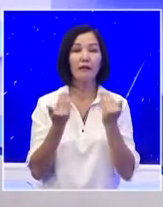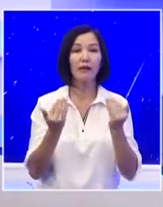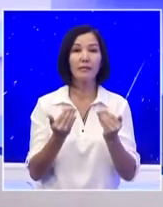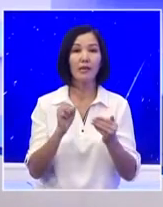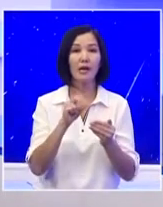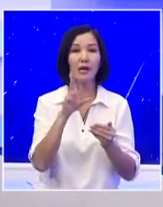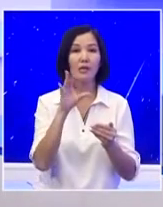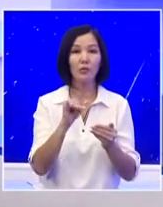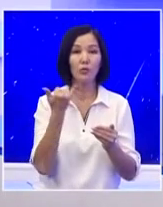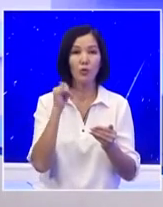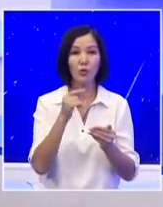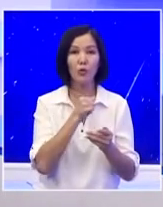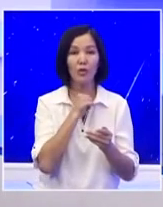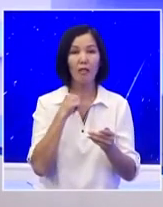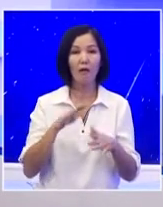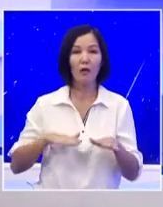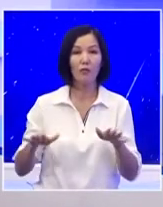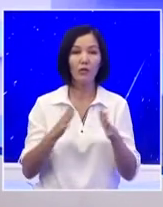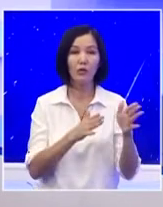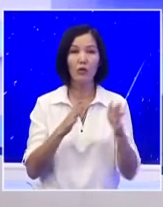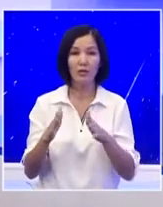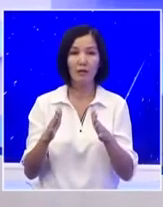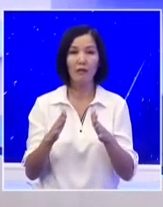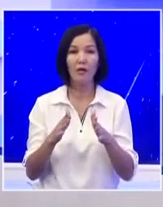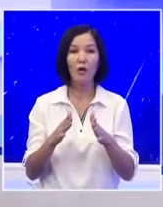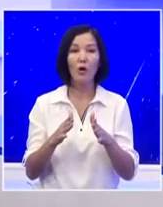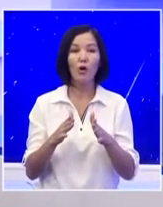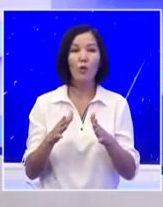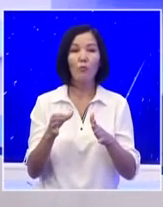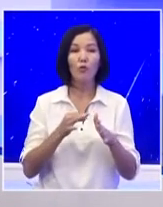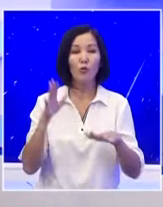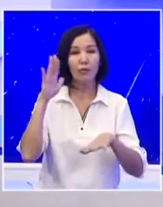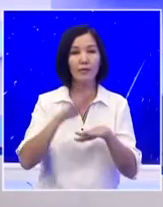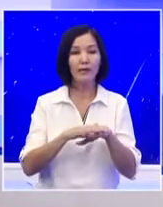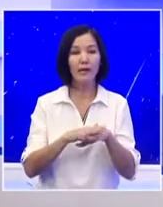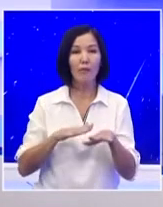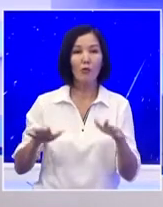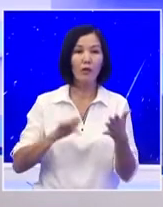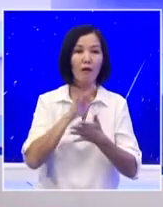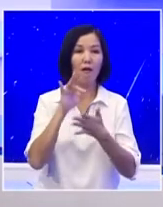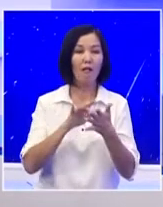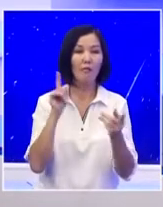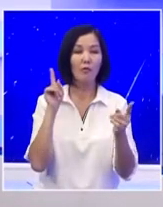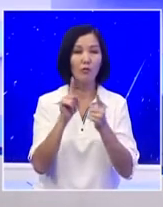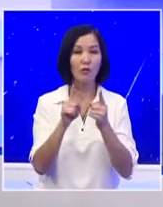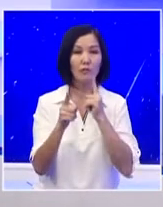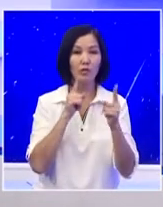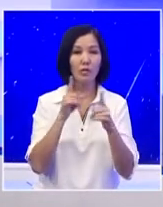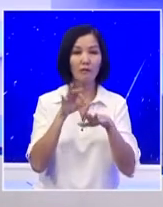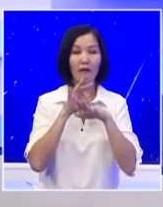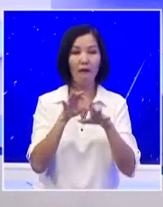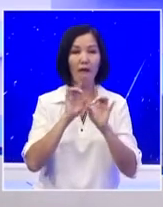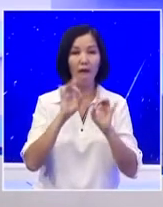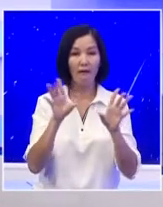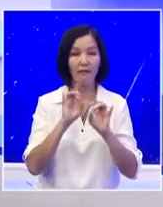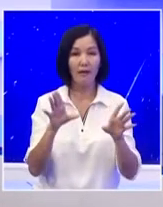әсіресе Ақсу, Ұйғыр және Талғар ауданында тұрақталғаны байқалады. Бұл туралы бүгін облыс әкімі аудан қалаларымен өткізген селекторлық жиында